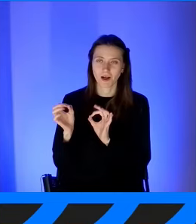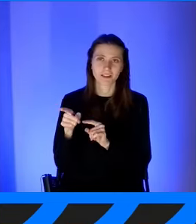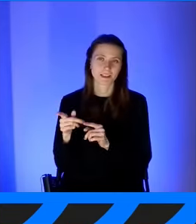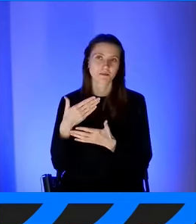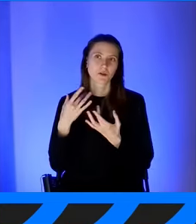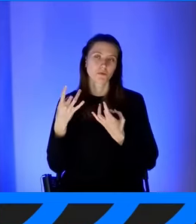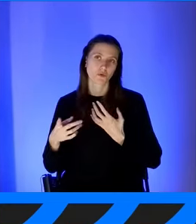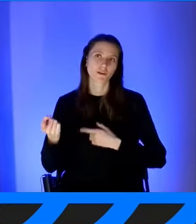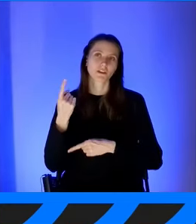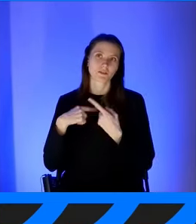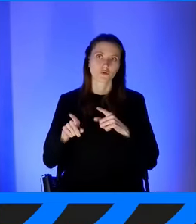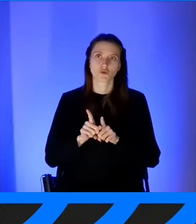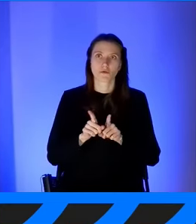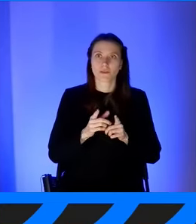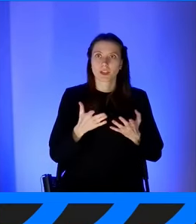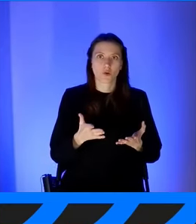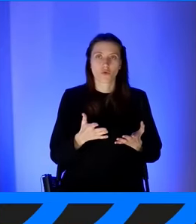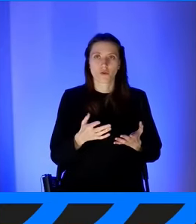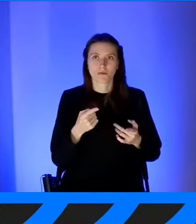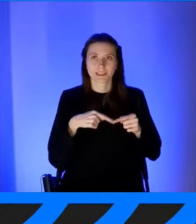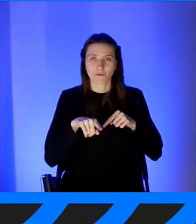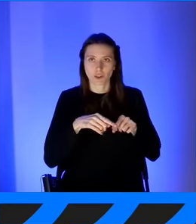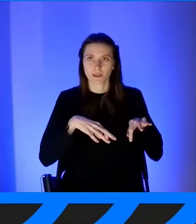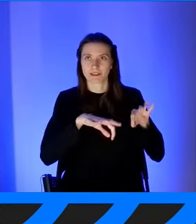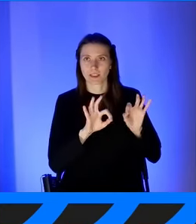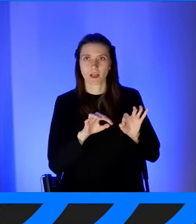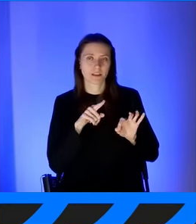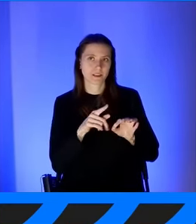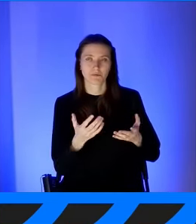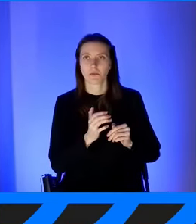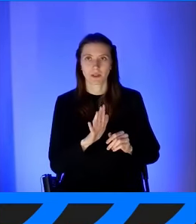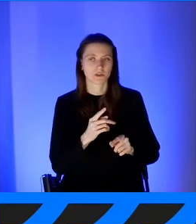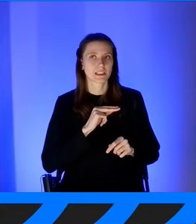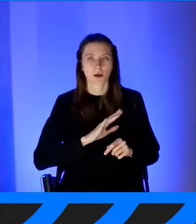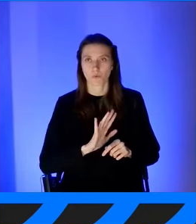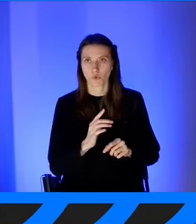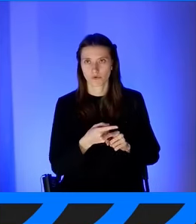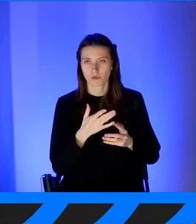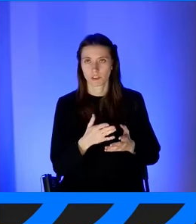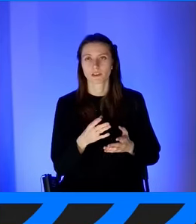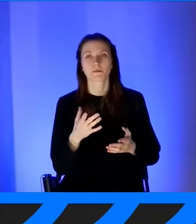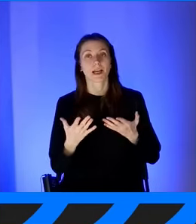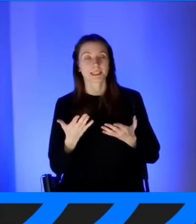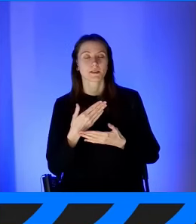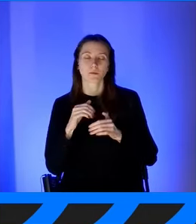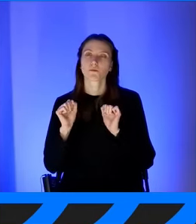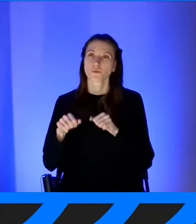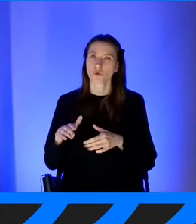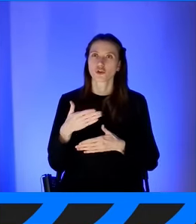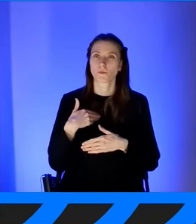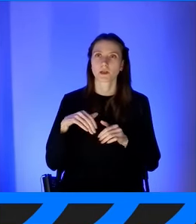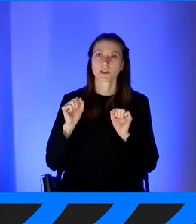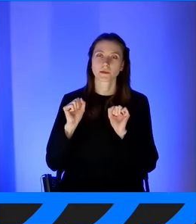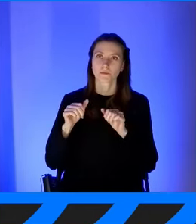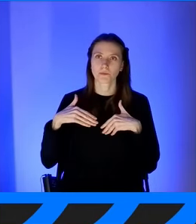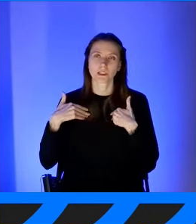что такая функциональность не поддерживается на этой платформе. Но там, где мы можем, мы даем альтернативу, ну или мимикрируем, под,